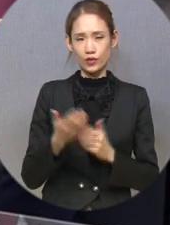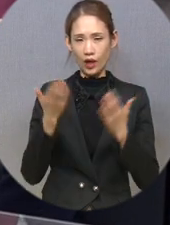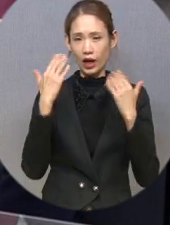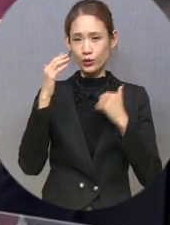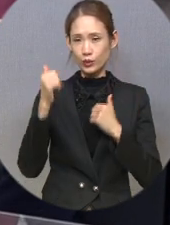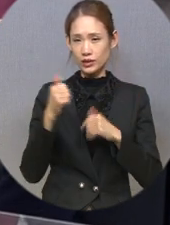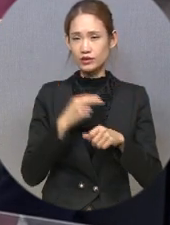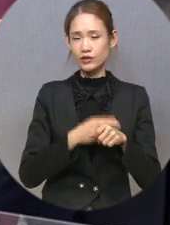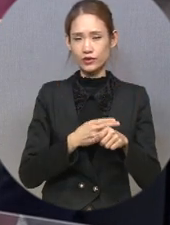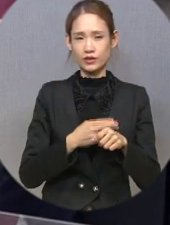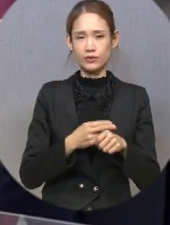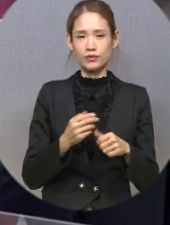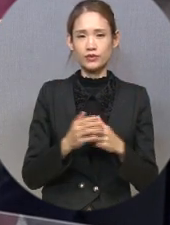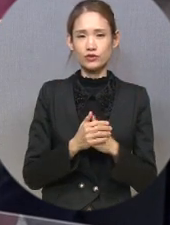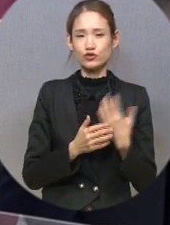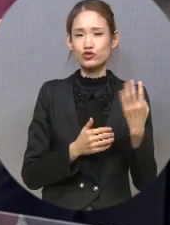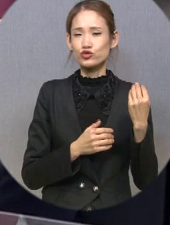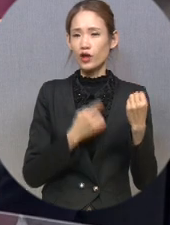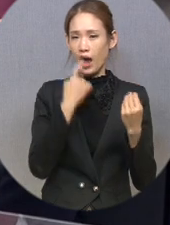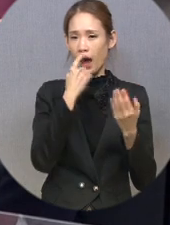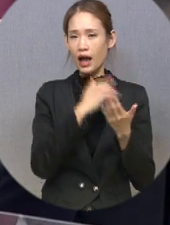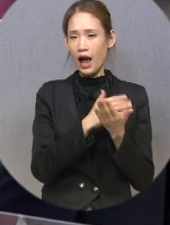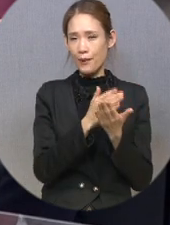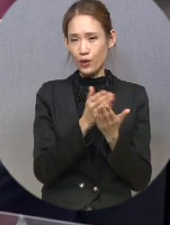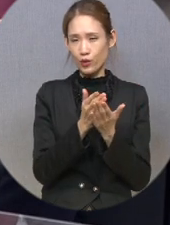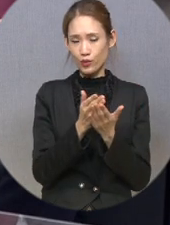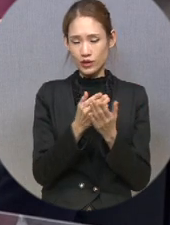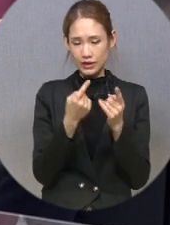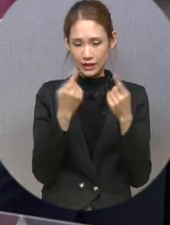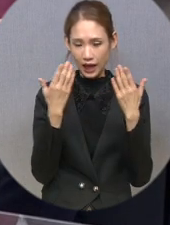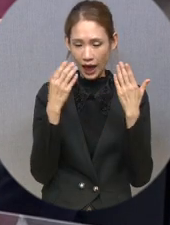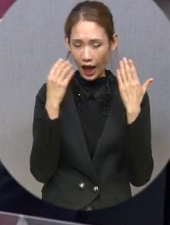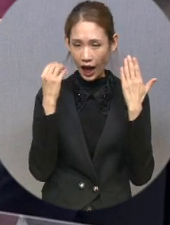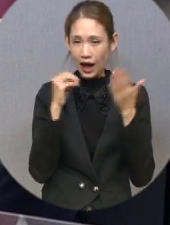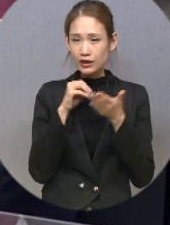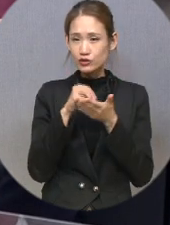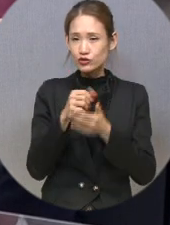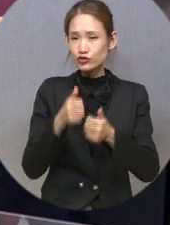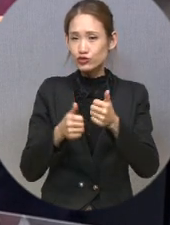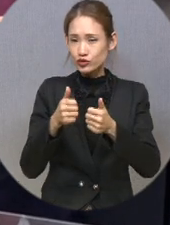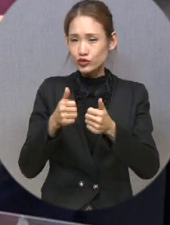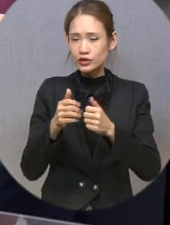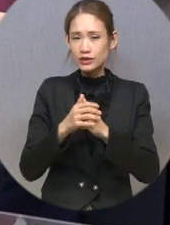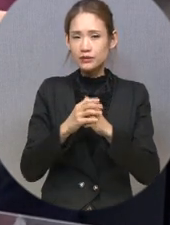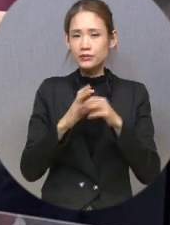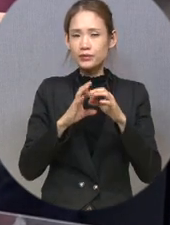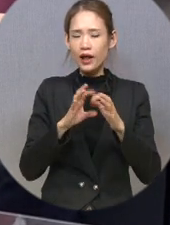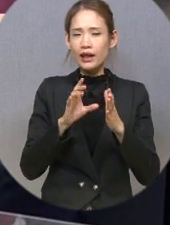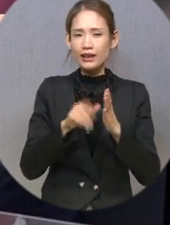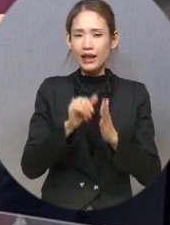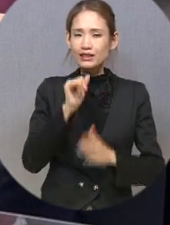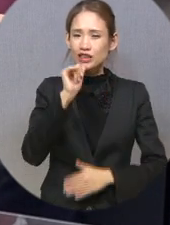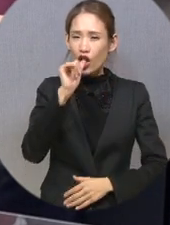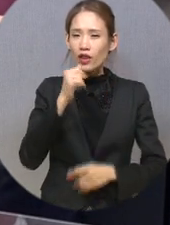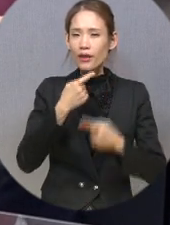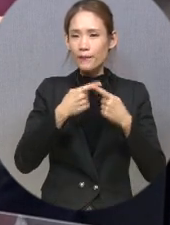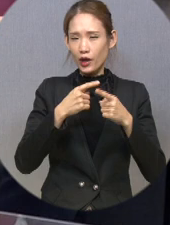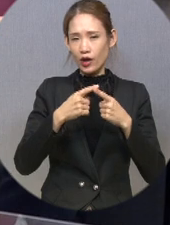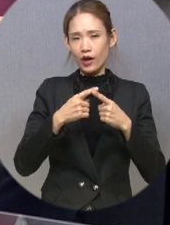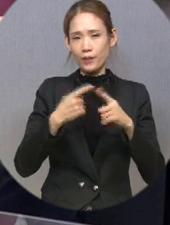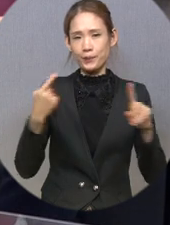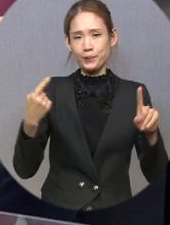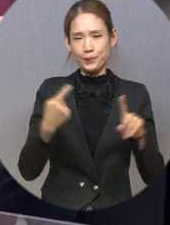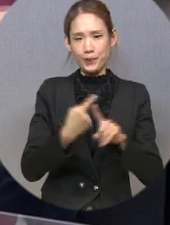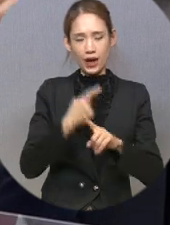수학 과목을 수능에서 절대평가로 바꾸자라는 그런 주장을 동의를 합니다.